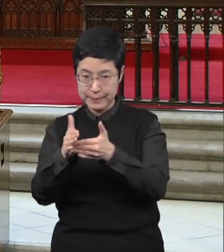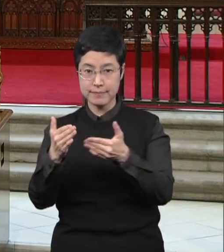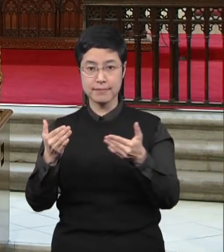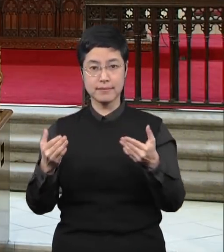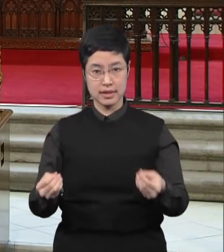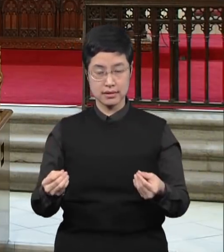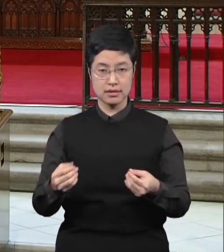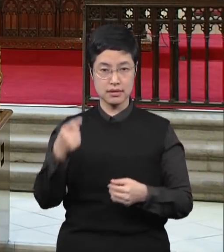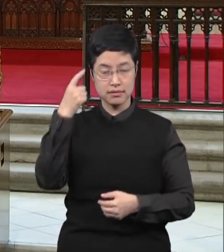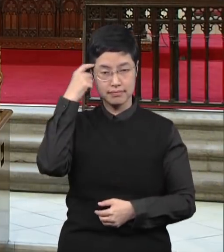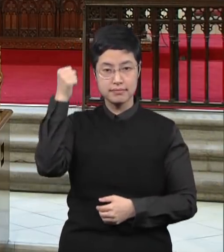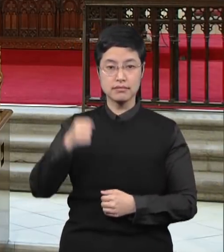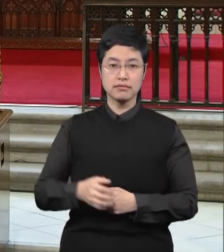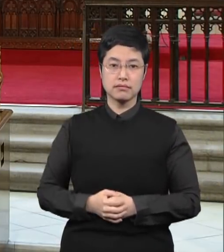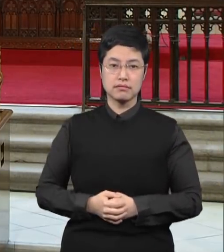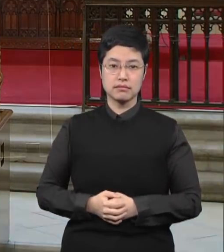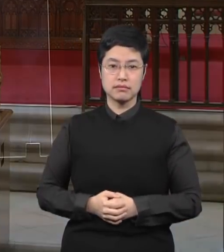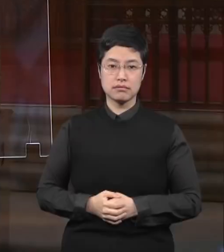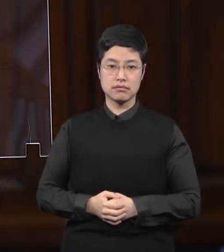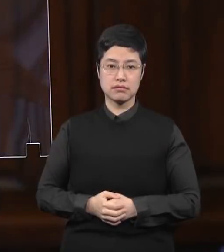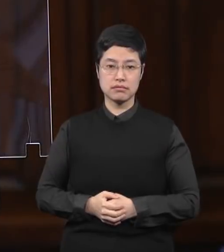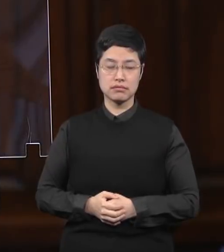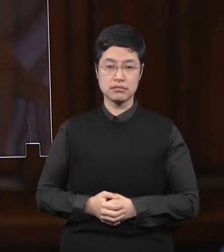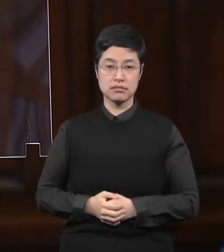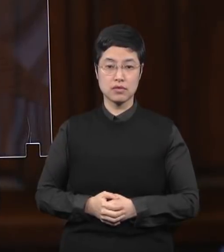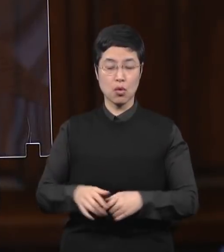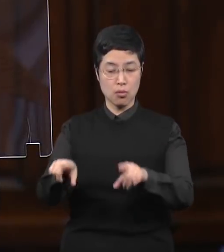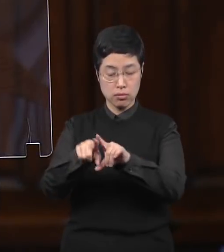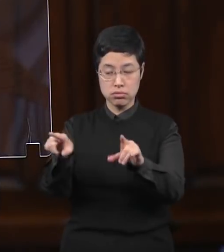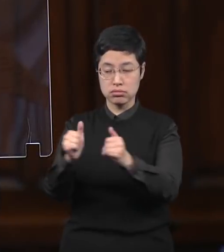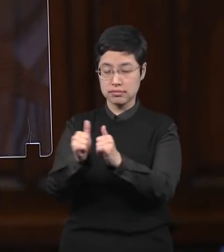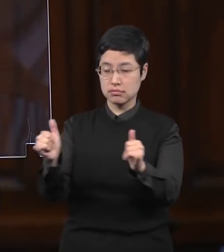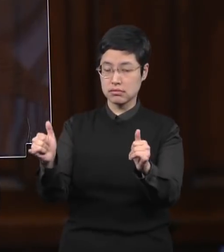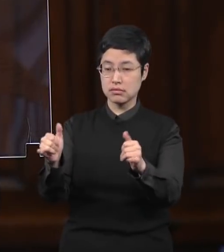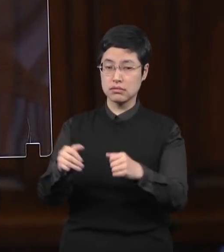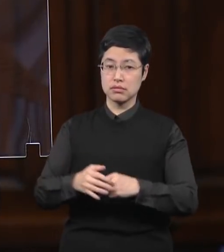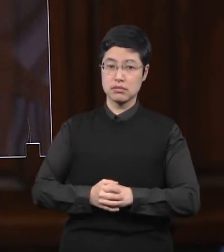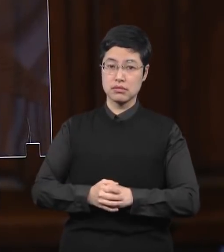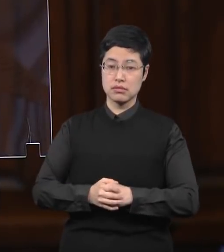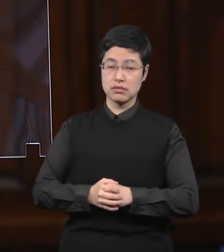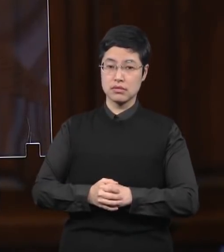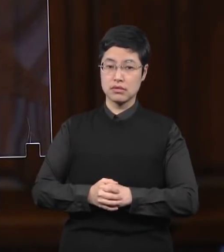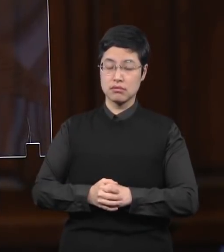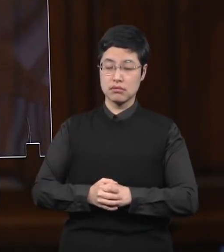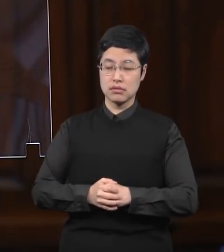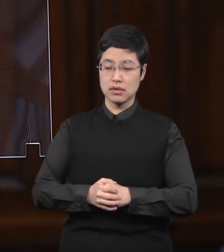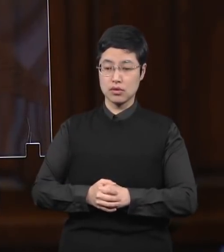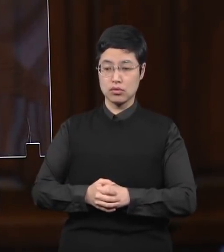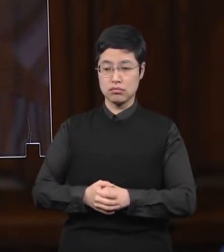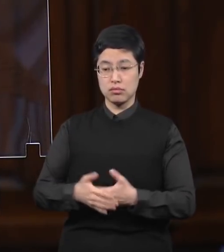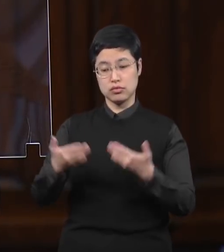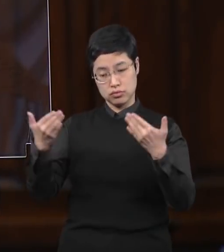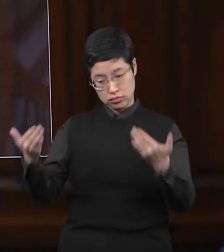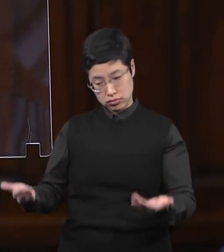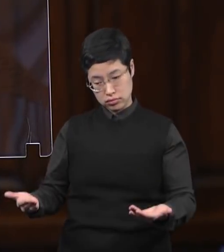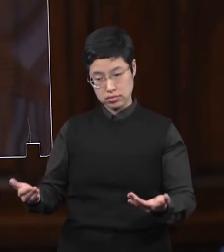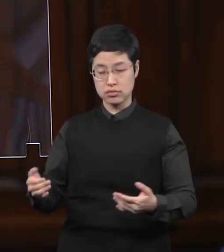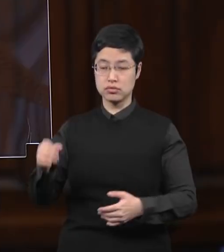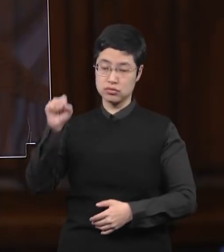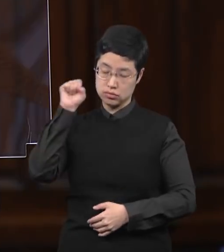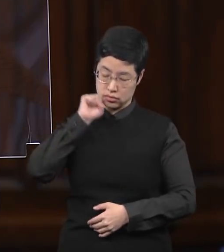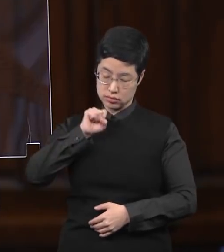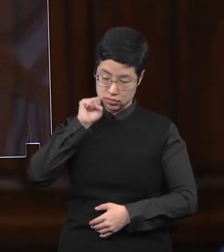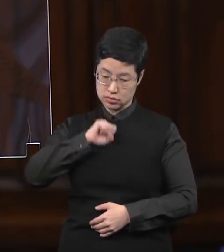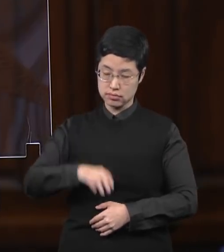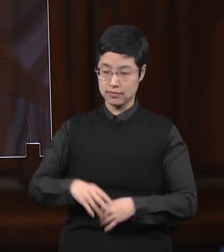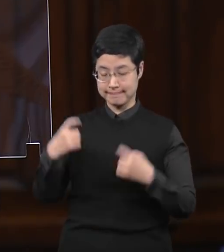완주하셨다고 생각합니다. 보통 사람들은 휴식과 여가,